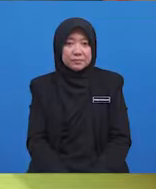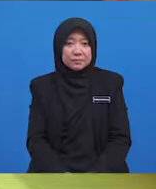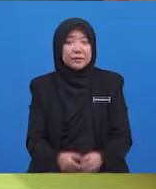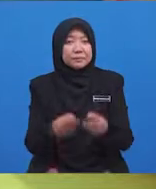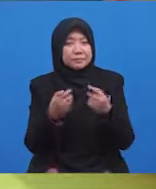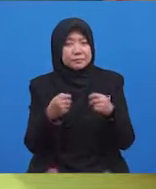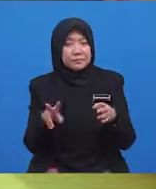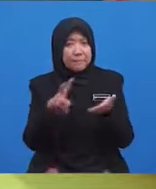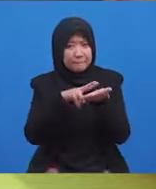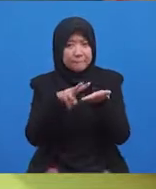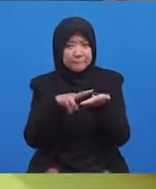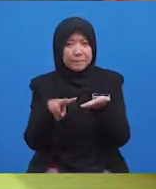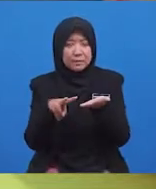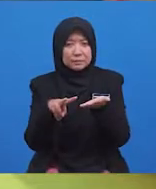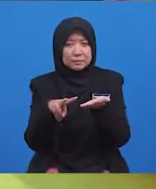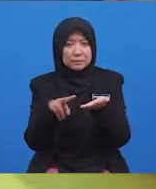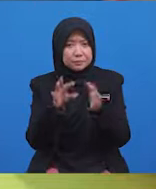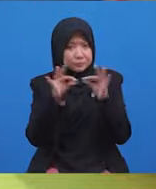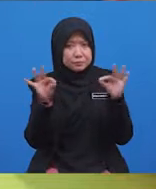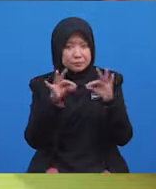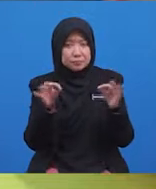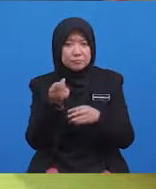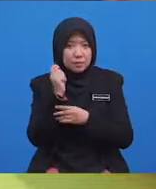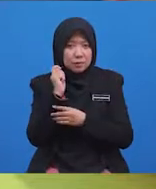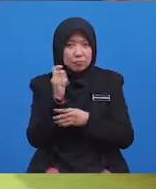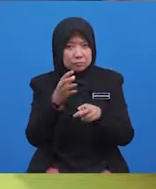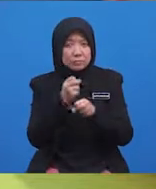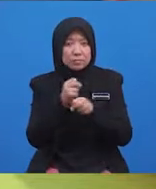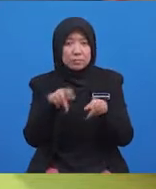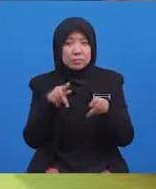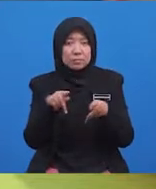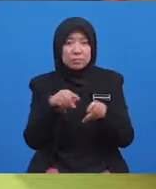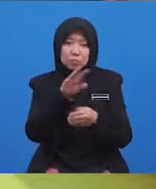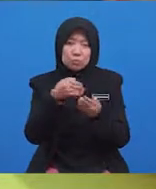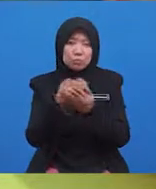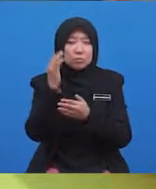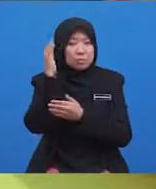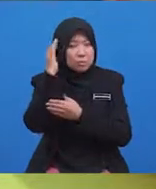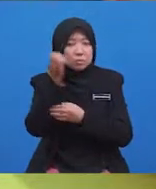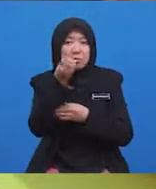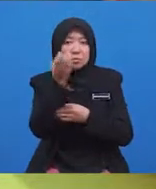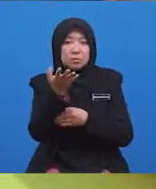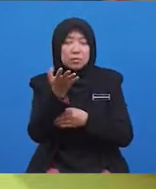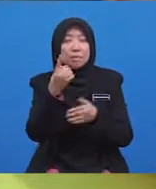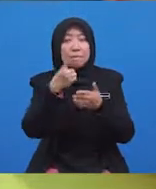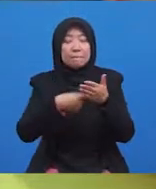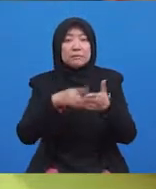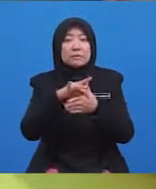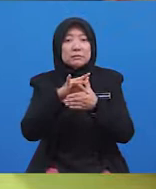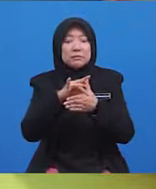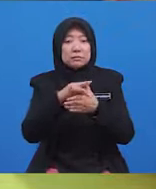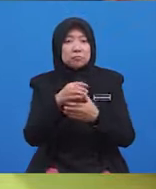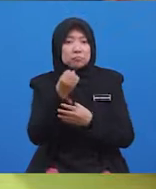Setelah menghayati petikan sebentar tadi, dapatkah murid-murid nyatakan intipati yang ingin